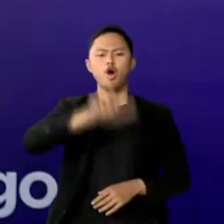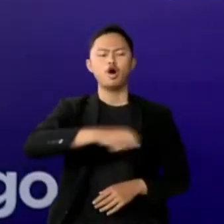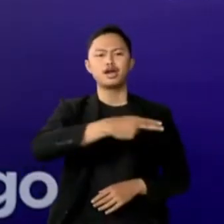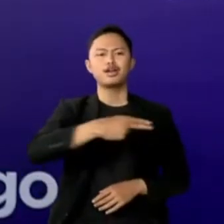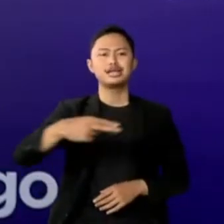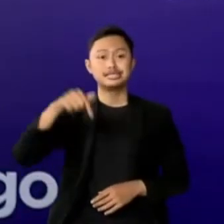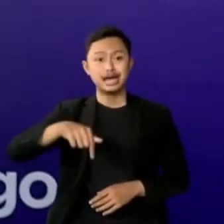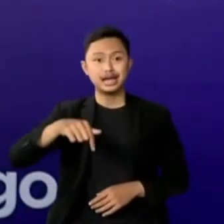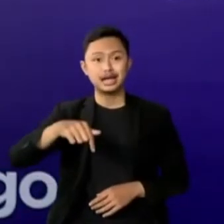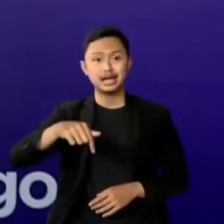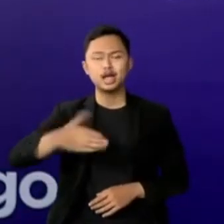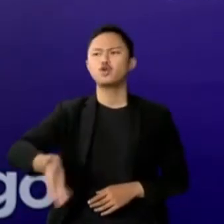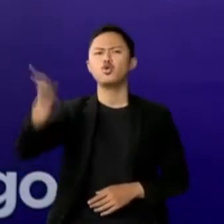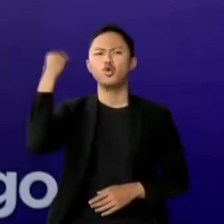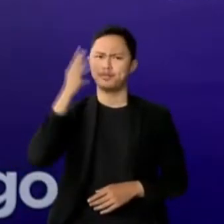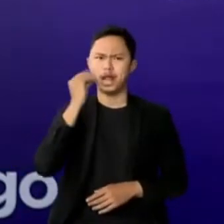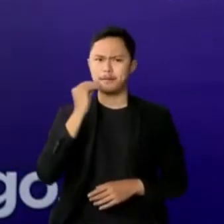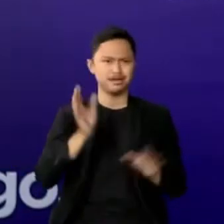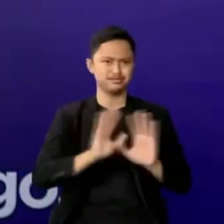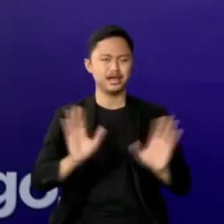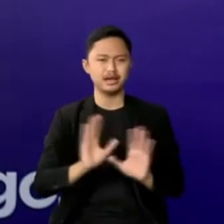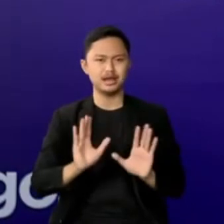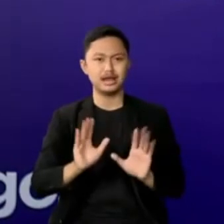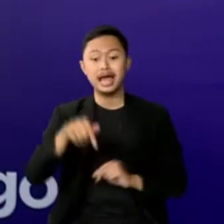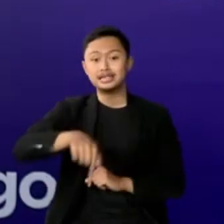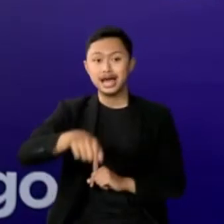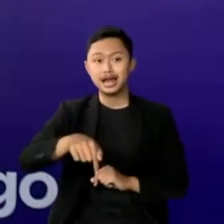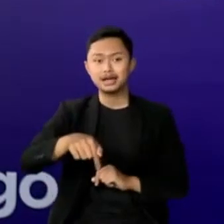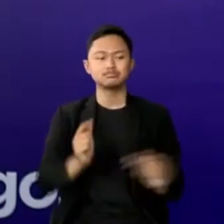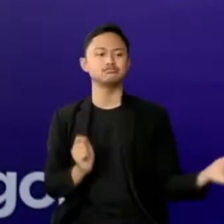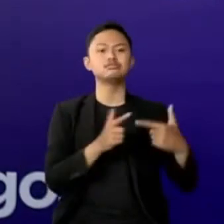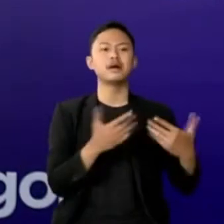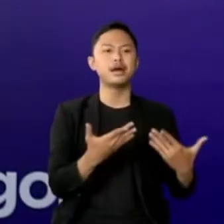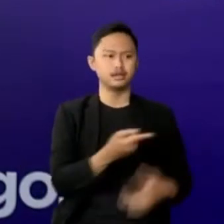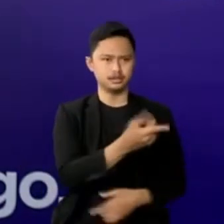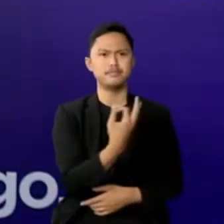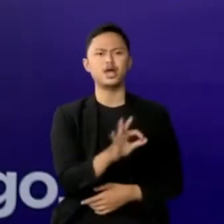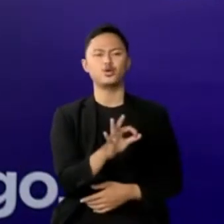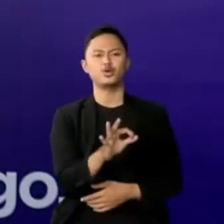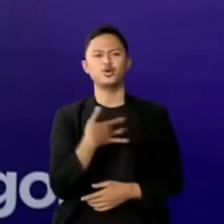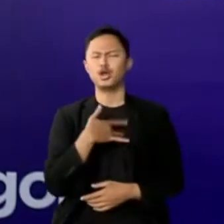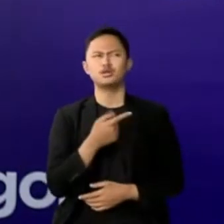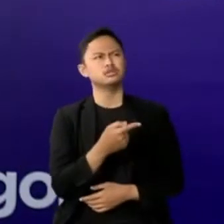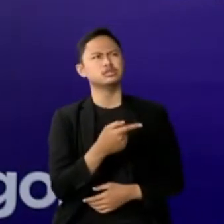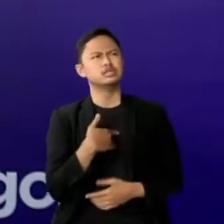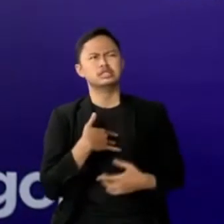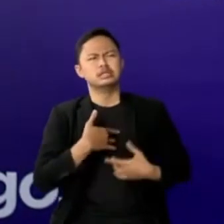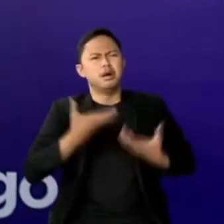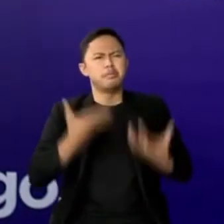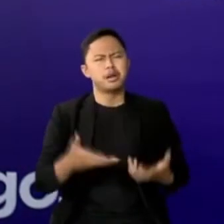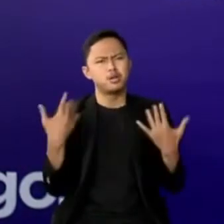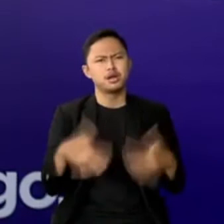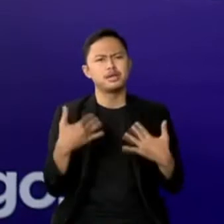Indonesia sekarang tidak mengalami tahun itu dan sekarang kita menghadapi sesuatu yang baru yang merasa bahwa ini kok beratnya